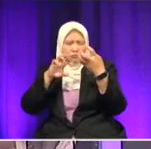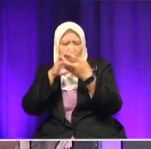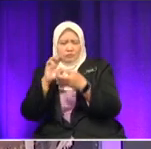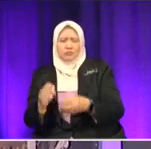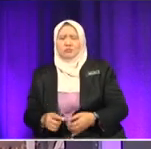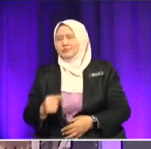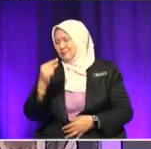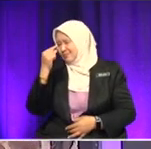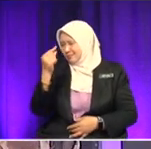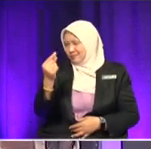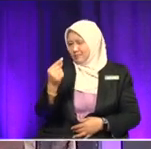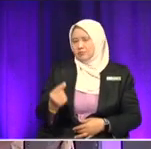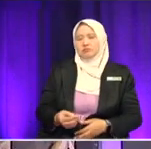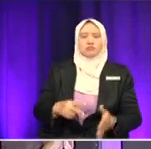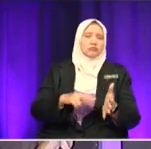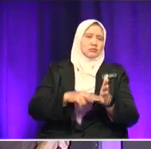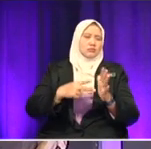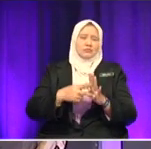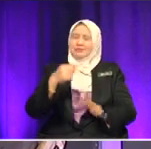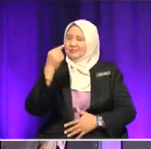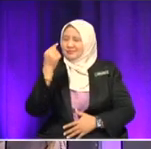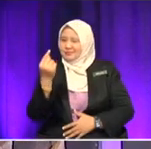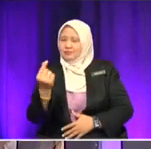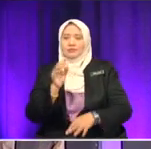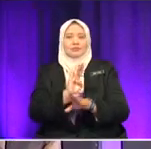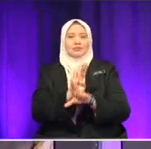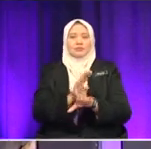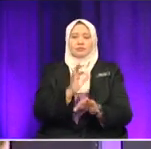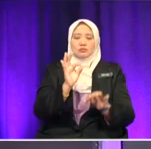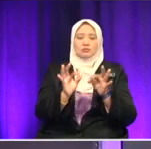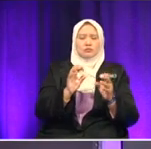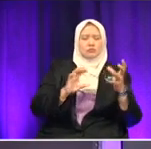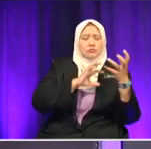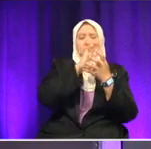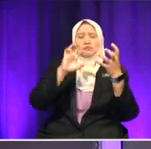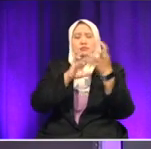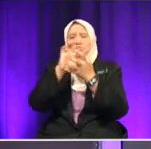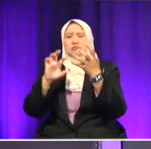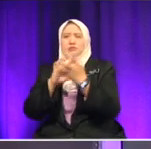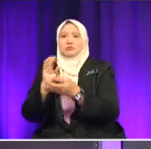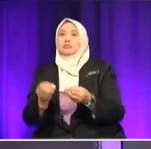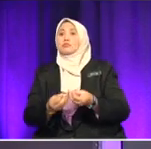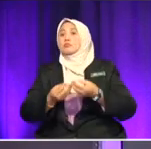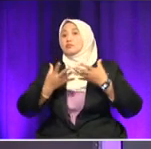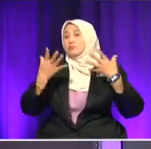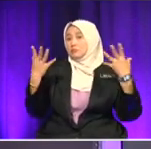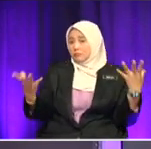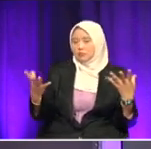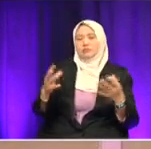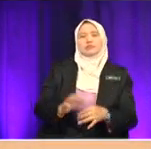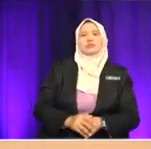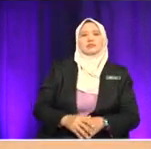keruh sedikit bakteria. Okey, mari kita lihat soalannya. Nyatakan satu pemerhatian, cikgu merahkan kat